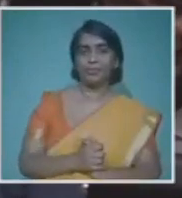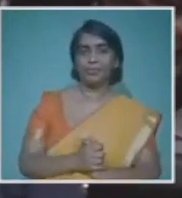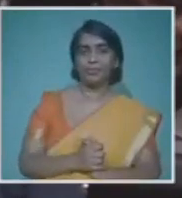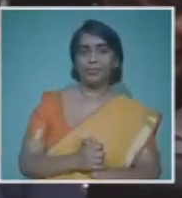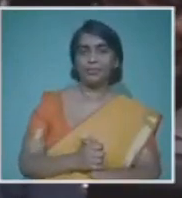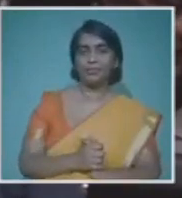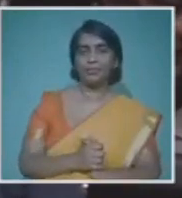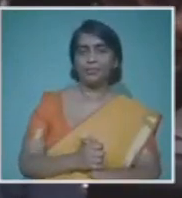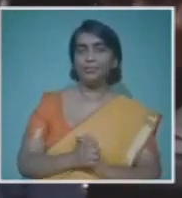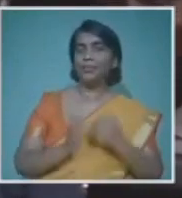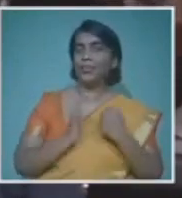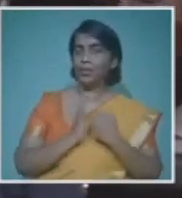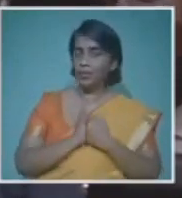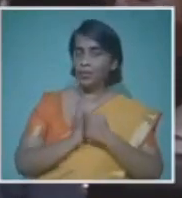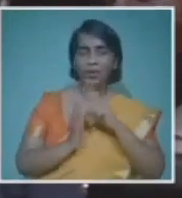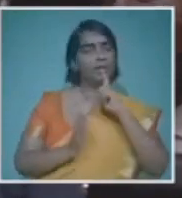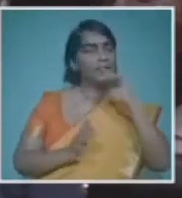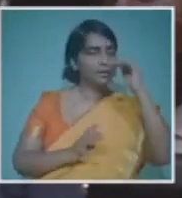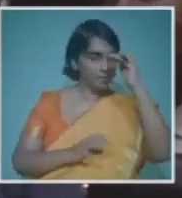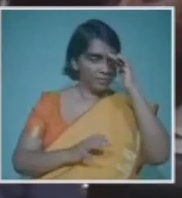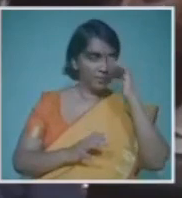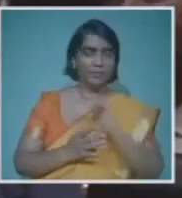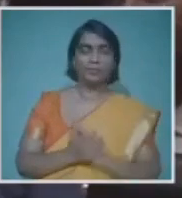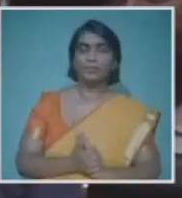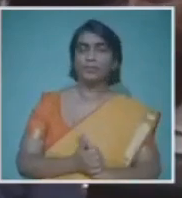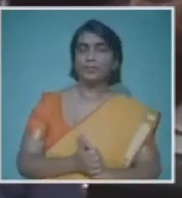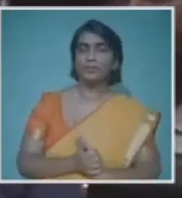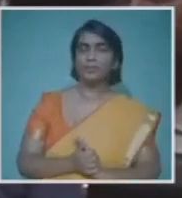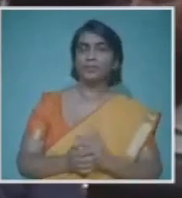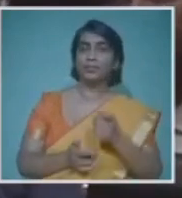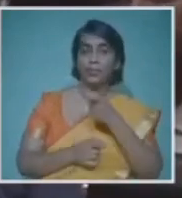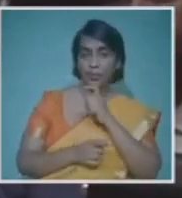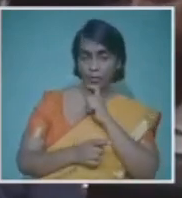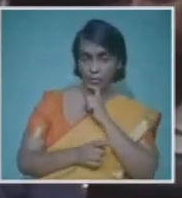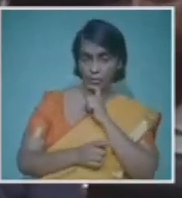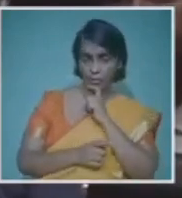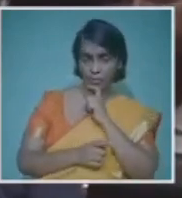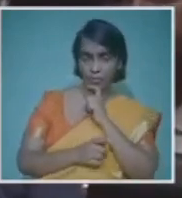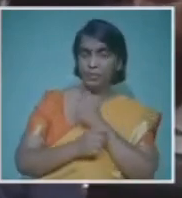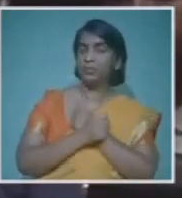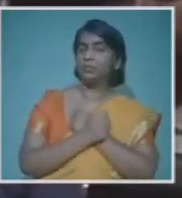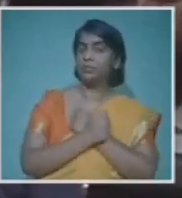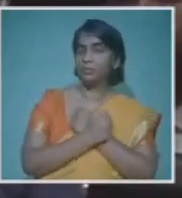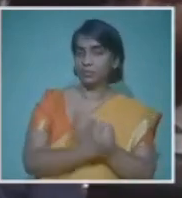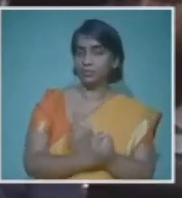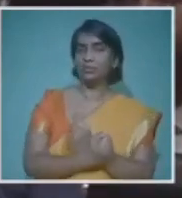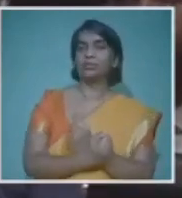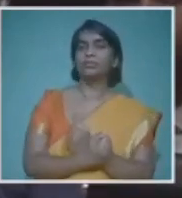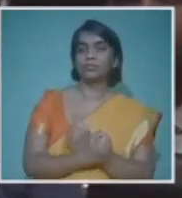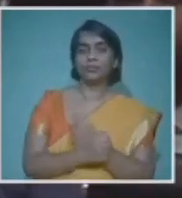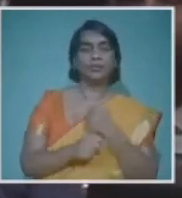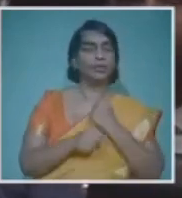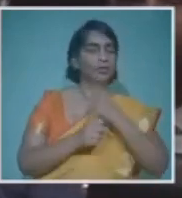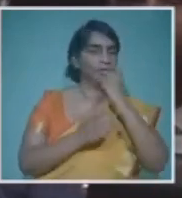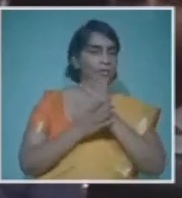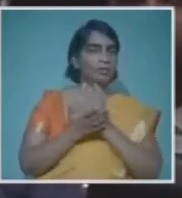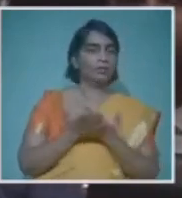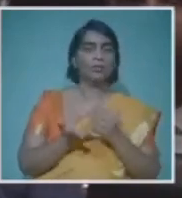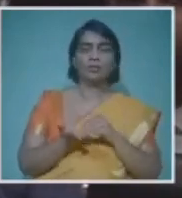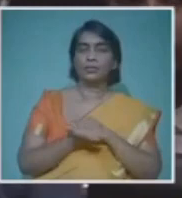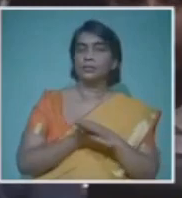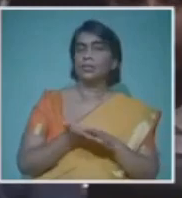එතකොට ගරු කතානායකතුමනි අපි අධිකරණ බන්ධනාගාර කටයුතු සහ ආණ්ඩුක්‍රම ව්‍යවස්ථා